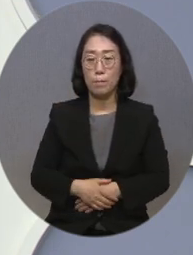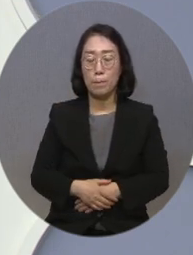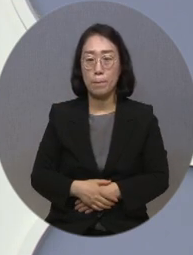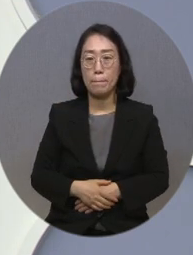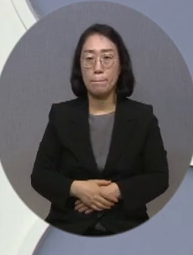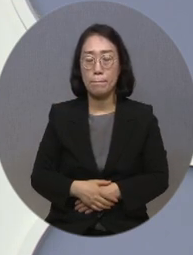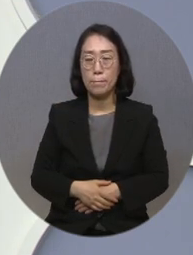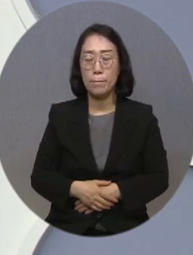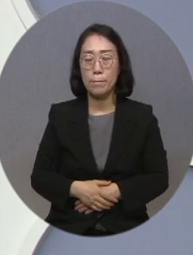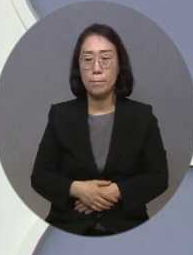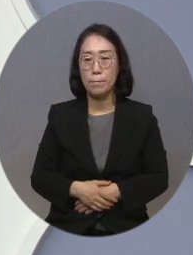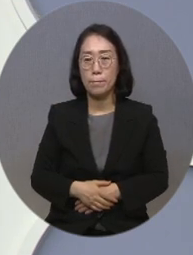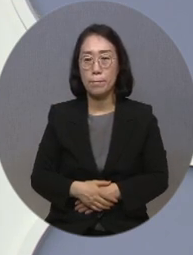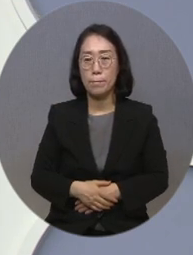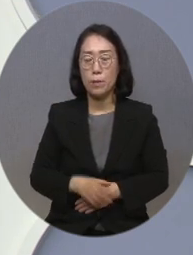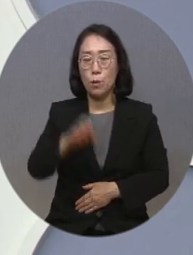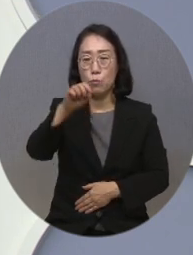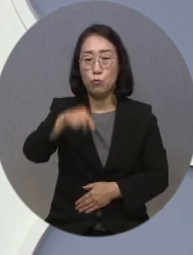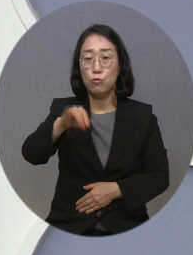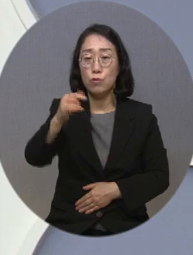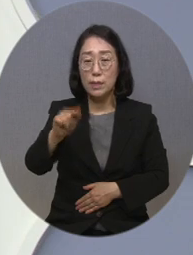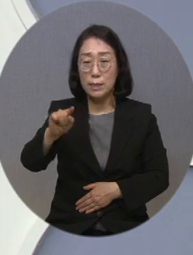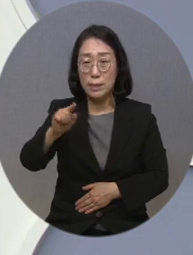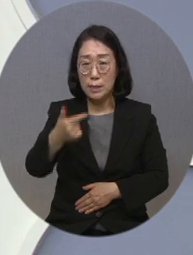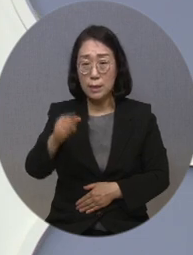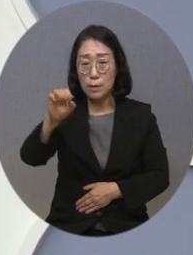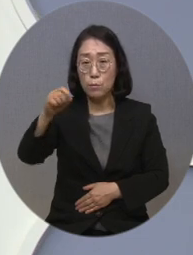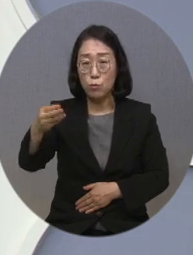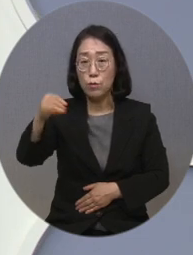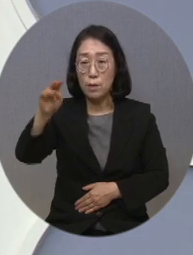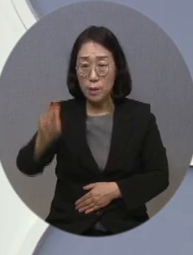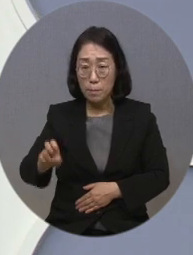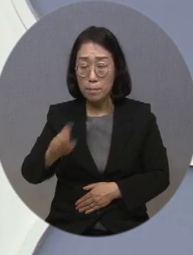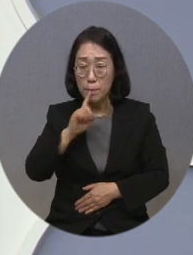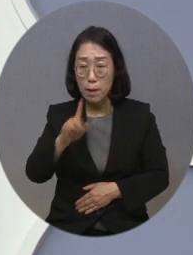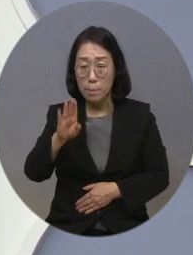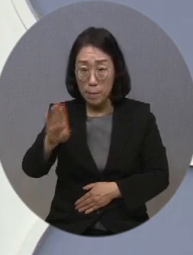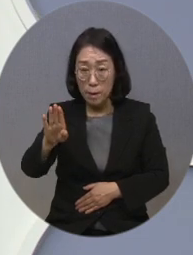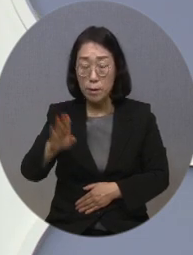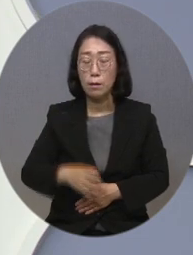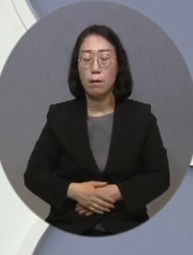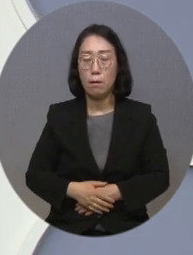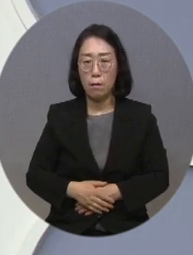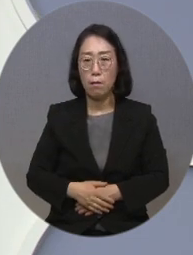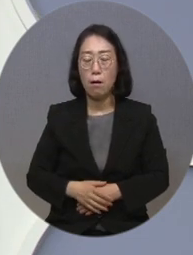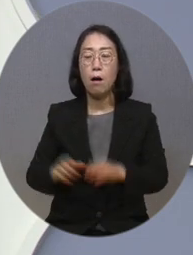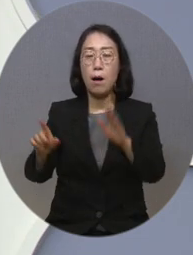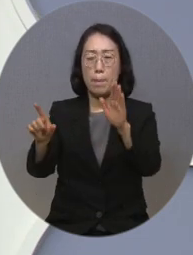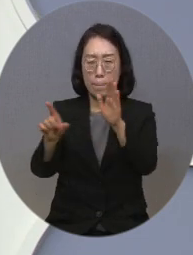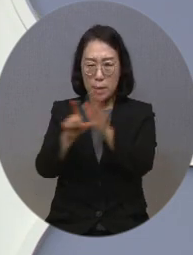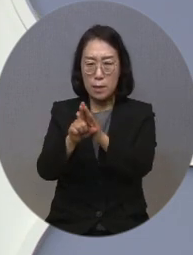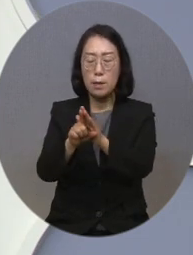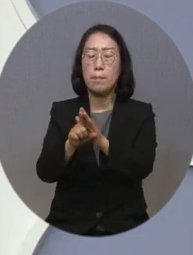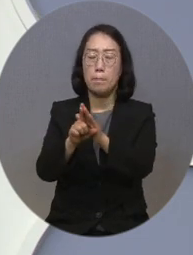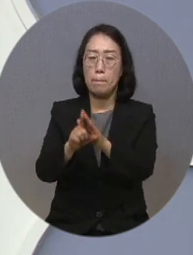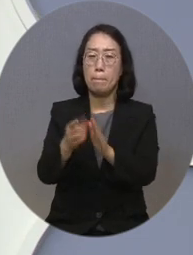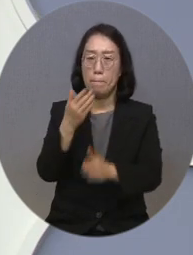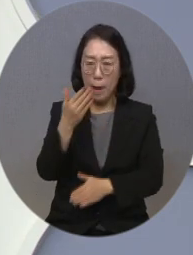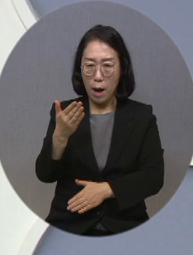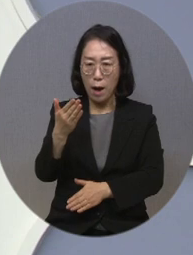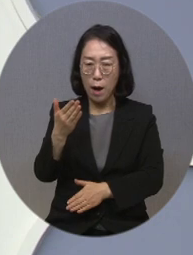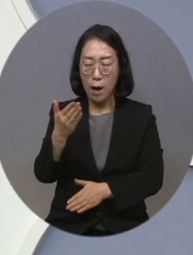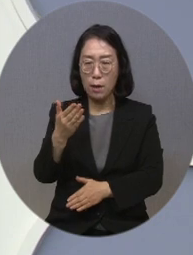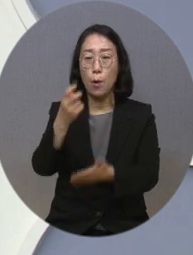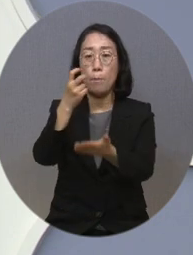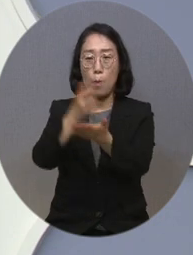우리 공자의 말씀에도 무신불립이라고 이렇게 얘기를 했는데 그래서 믿을 수 있는 정책을 이번에 새 정부에서 해야 된다 이렇게 보는데